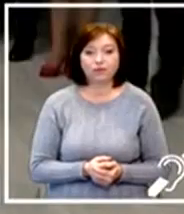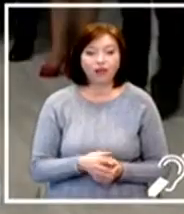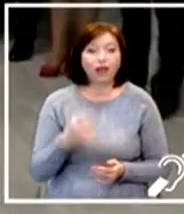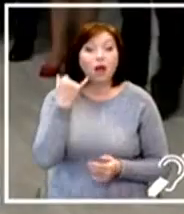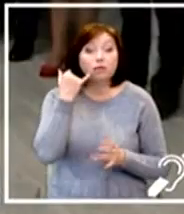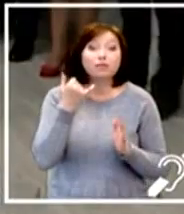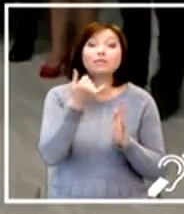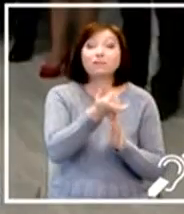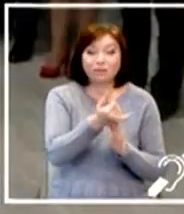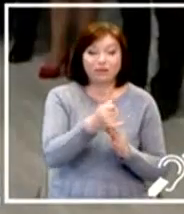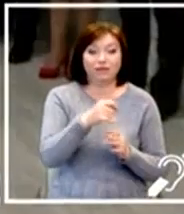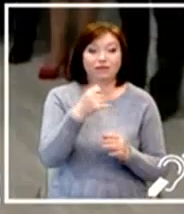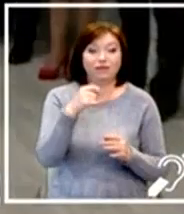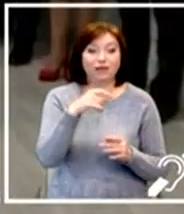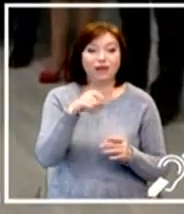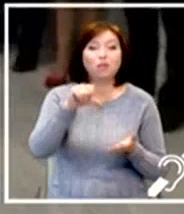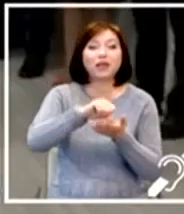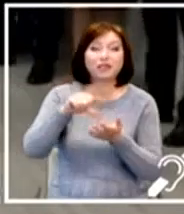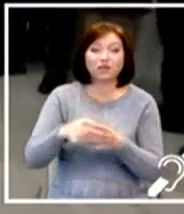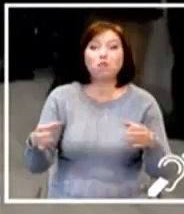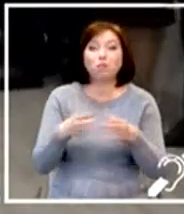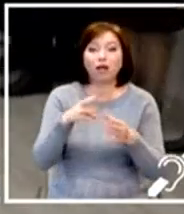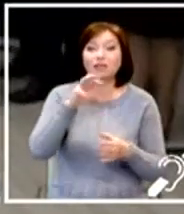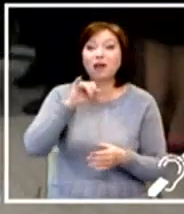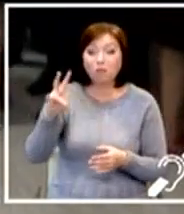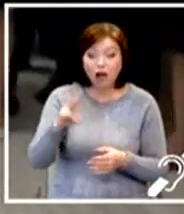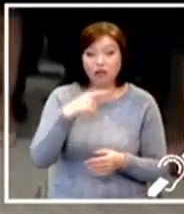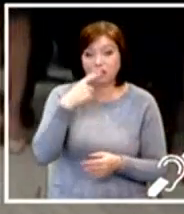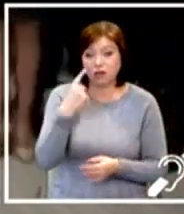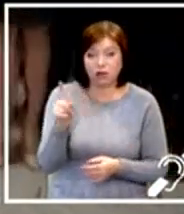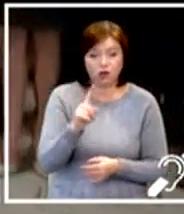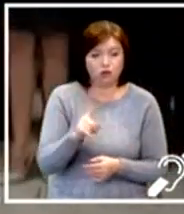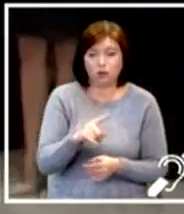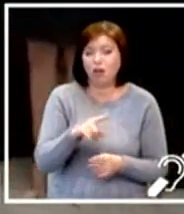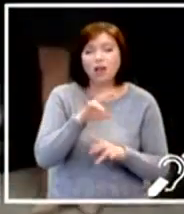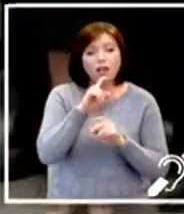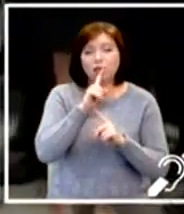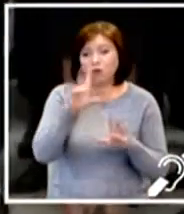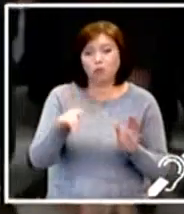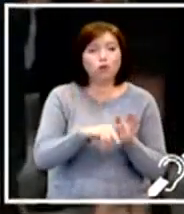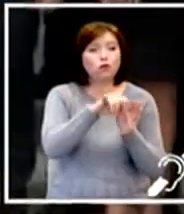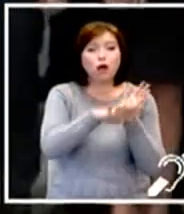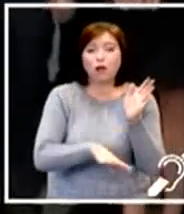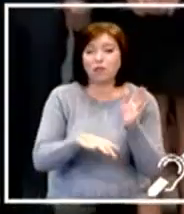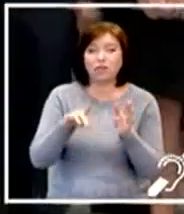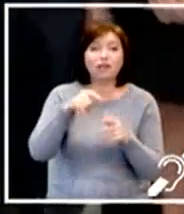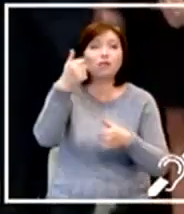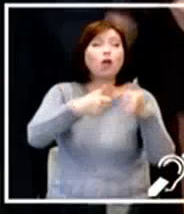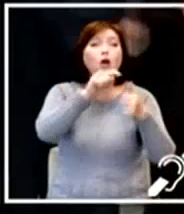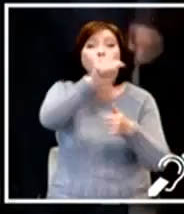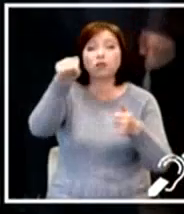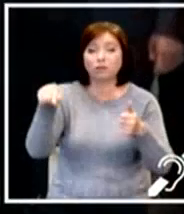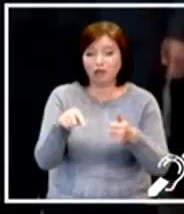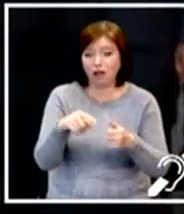Contactați telefonic de TVR Moldova, reprezentanții partidului MAN au declarat că nu vor comenta acuzațiile contra candidaților